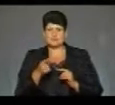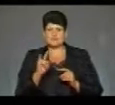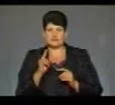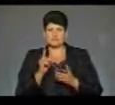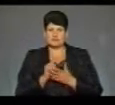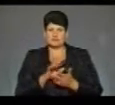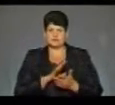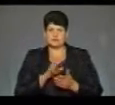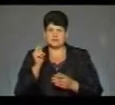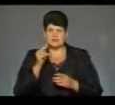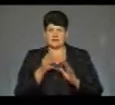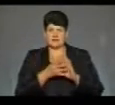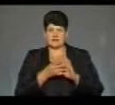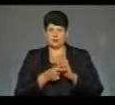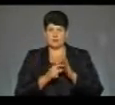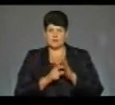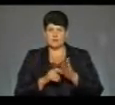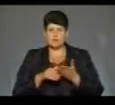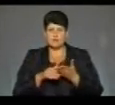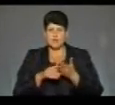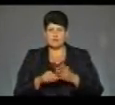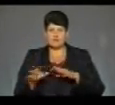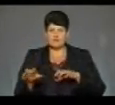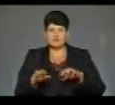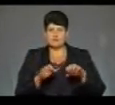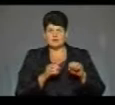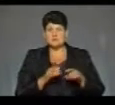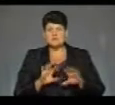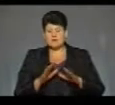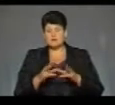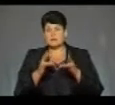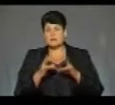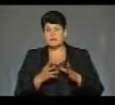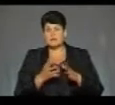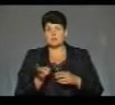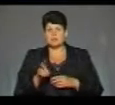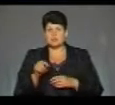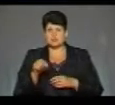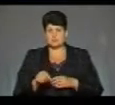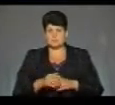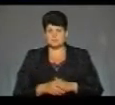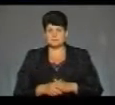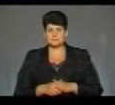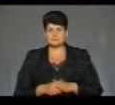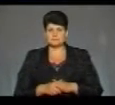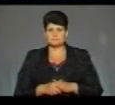9 класі. Помагаю виносити. Сталася така біда, і ми прийшли сюди.